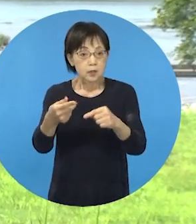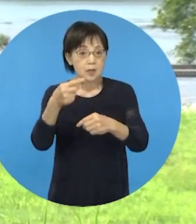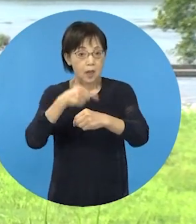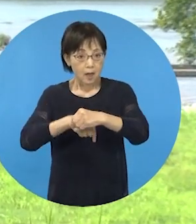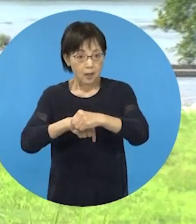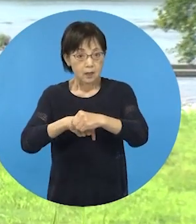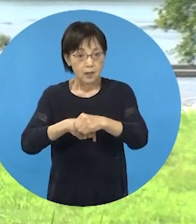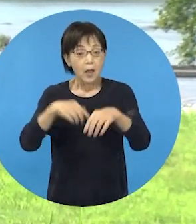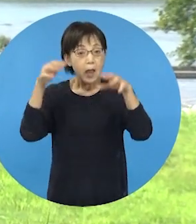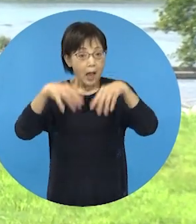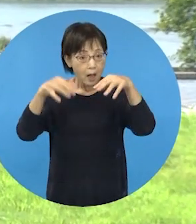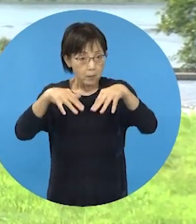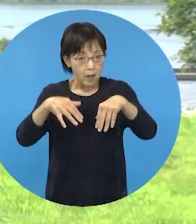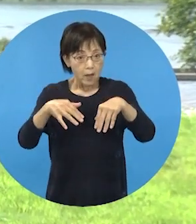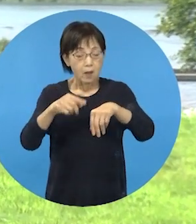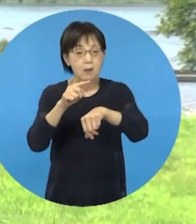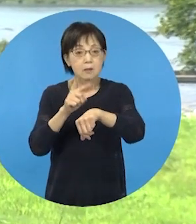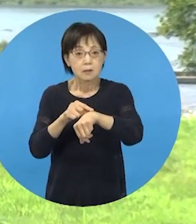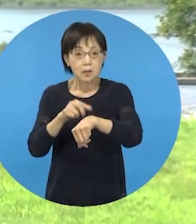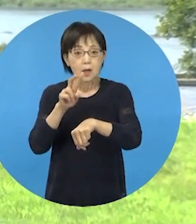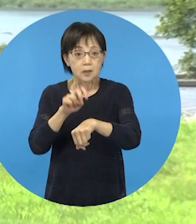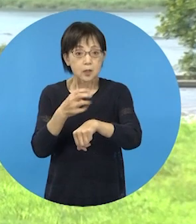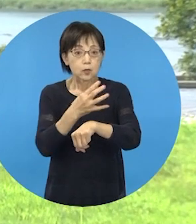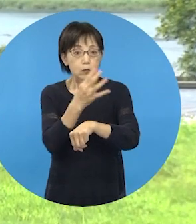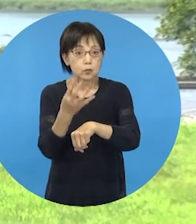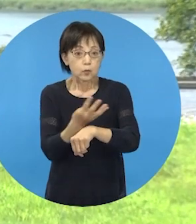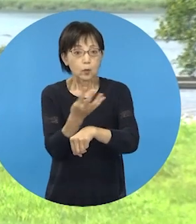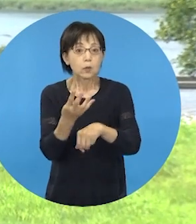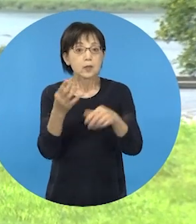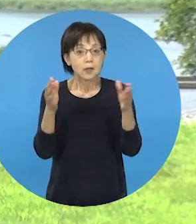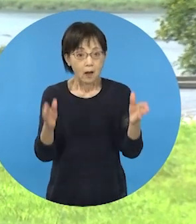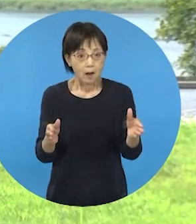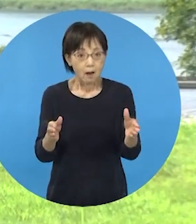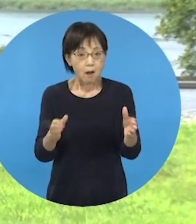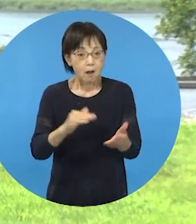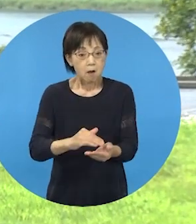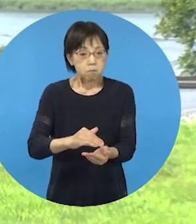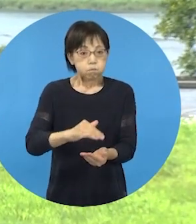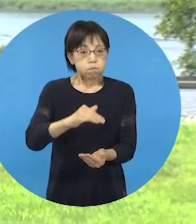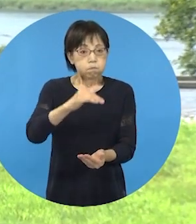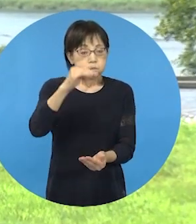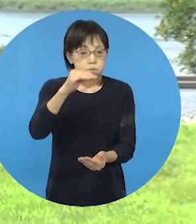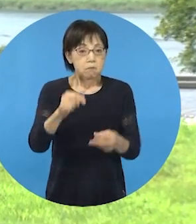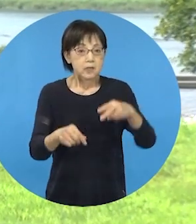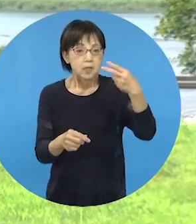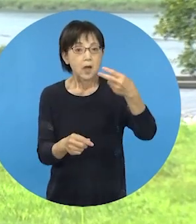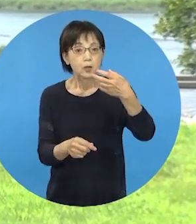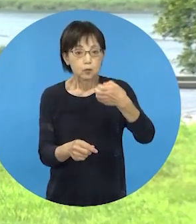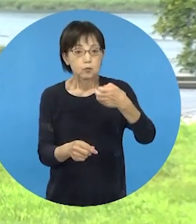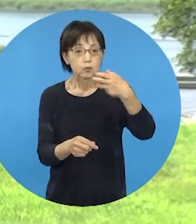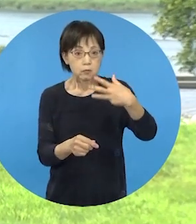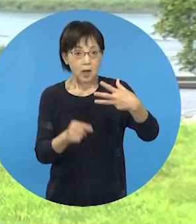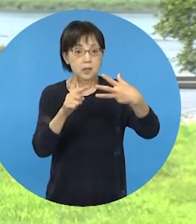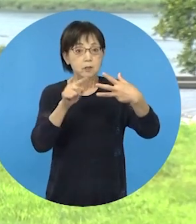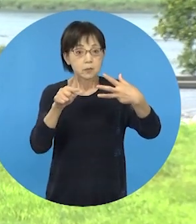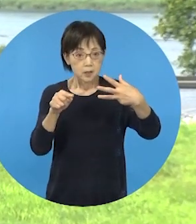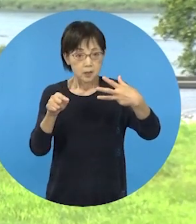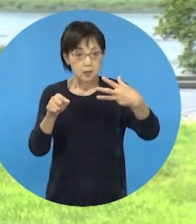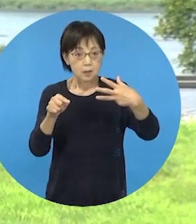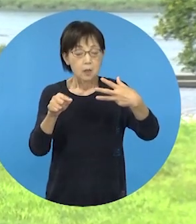では24時間に降った雨の総雨量が298ミリを記録したのです